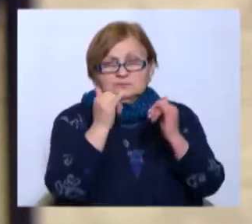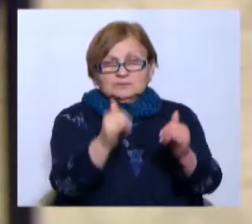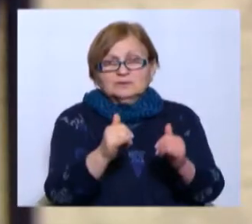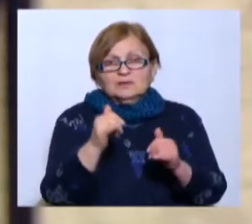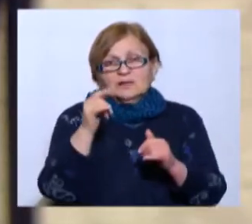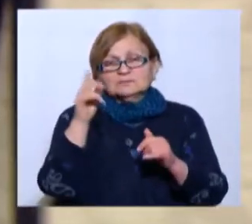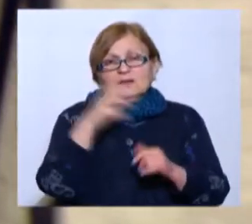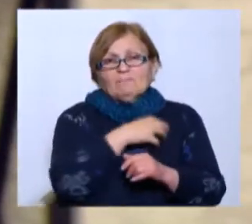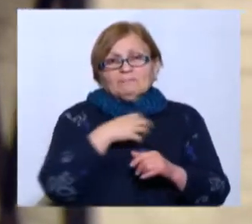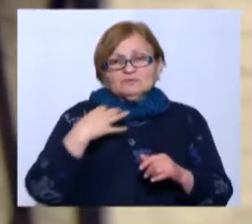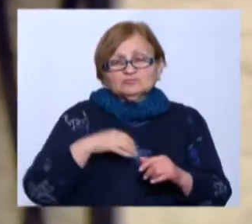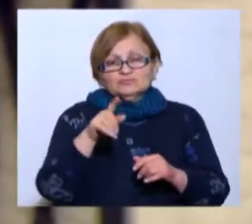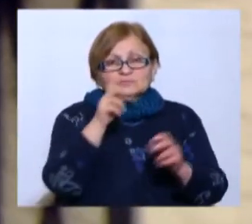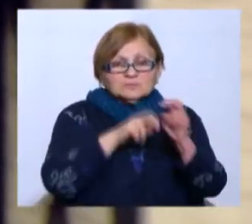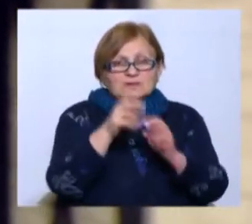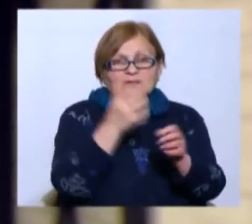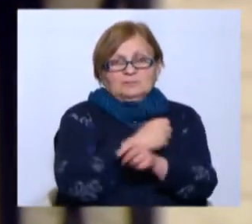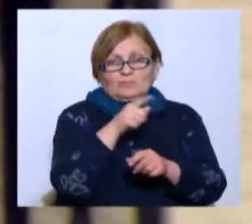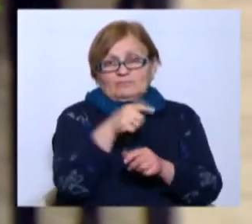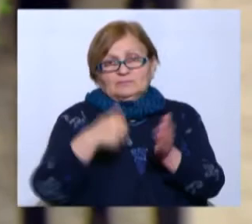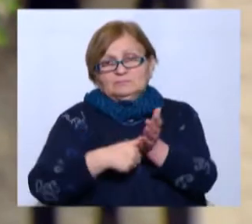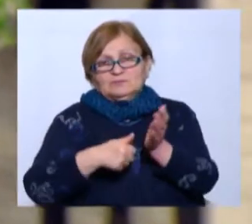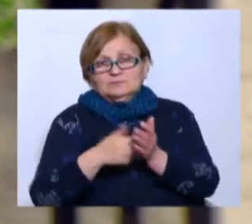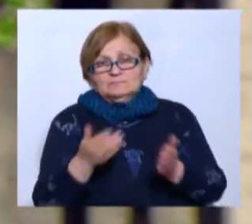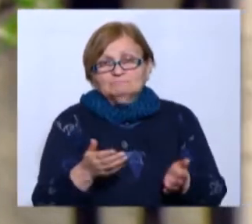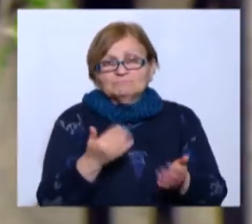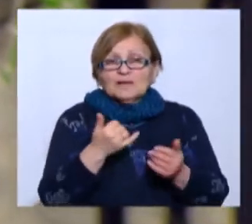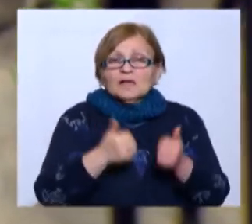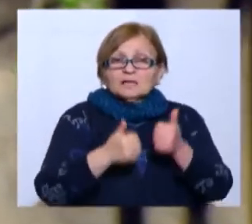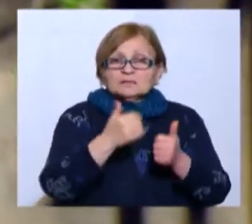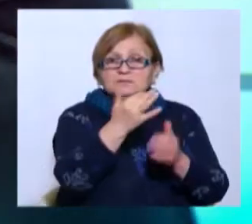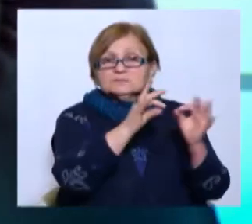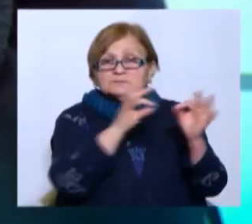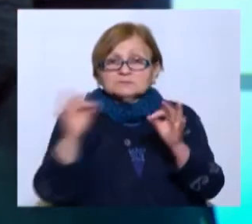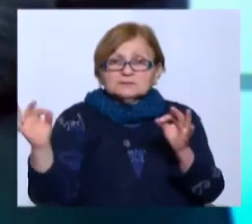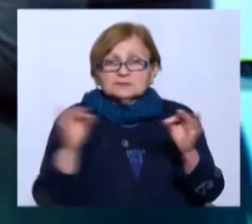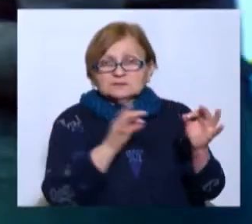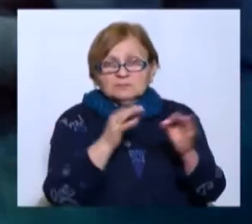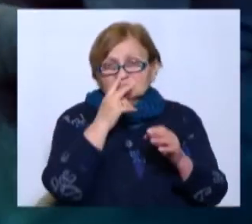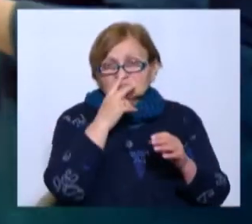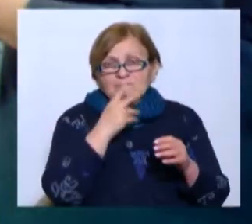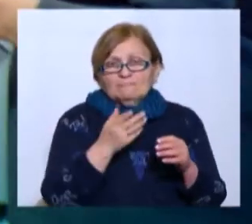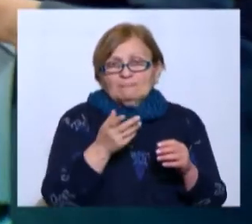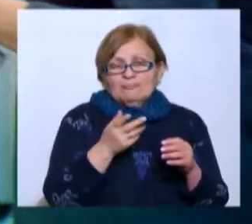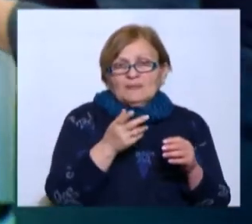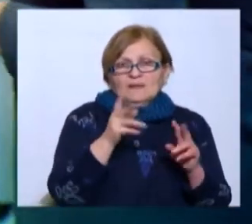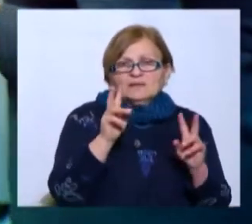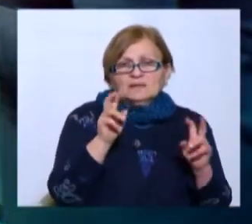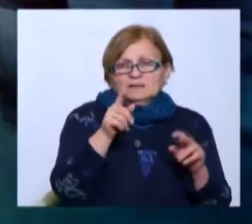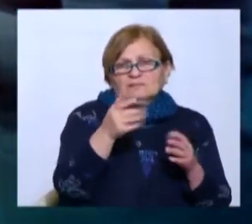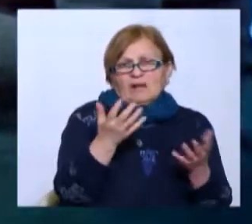ეს ყველაფერი შევაერთოთ მიზეზშედეგობრივი კავშირებით ერთ წინადადებად და გამოგვივა ასეთი ვრცელი